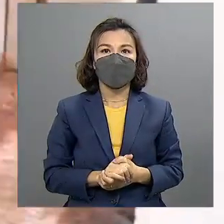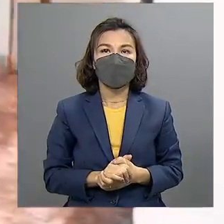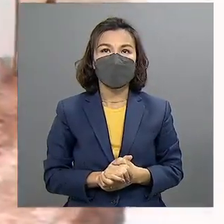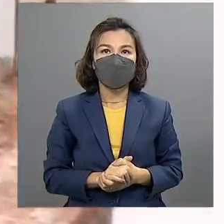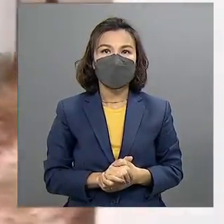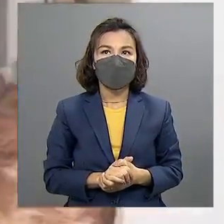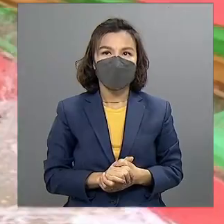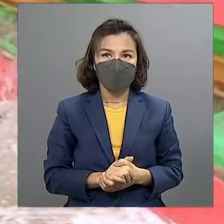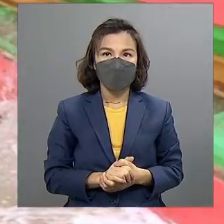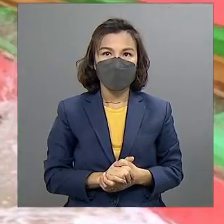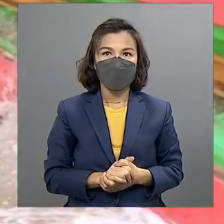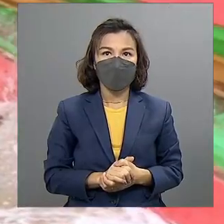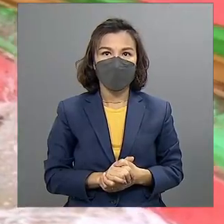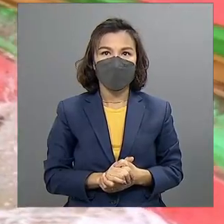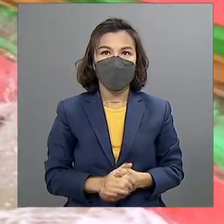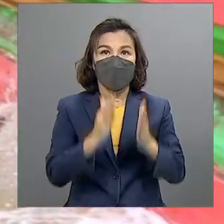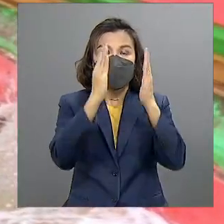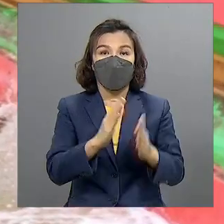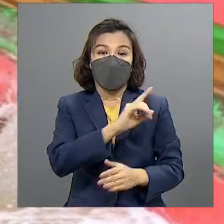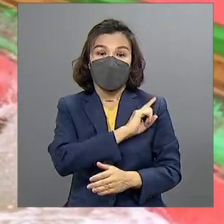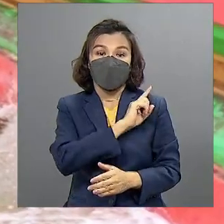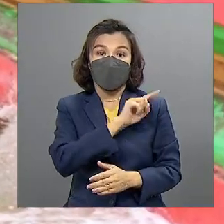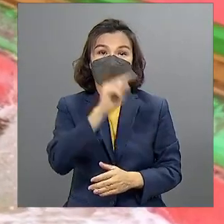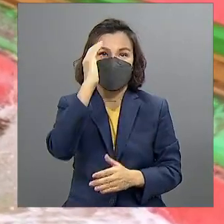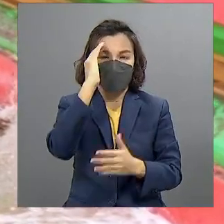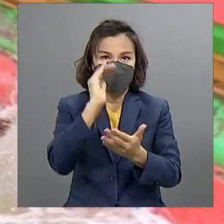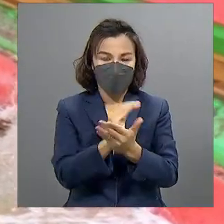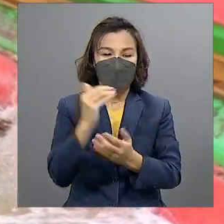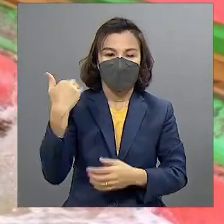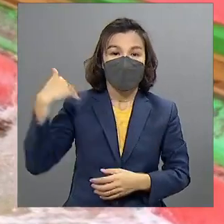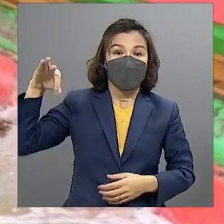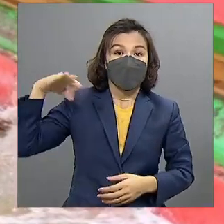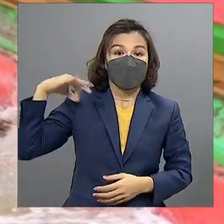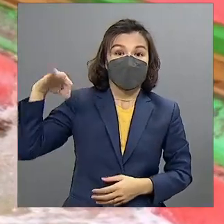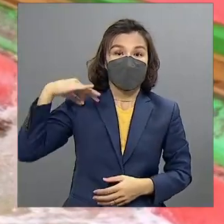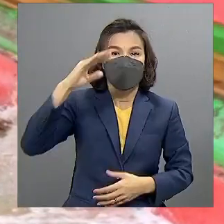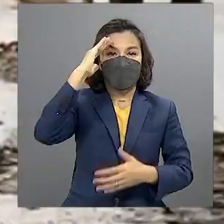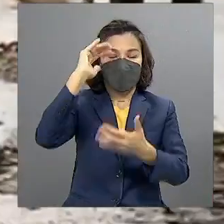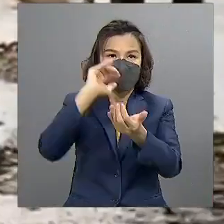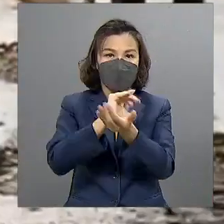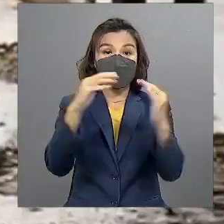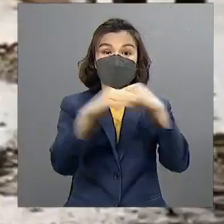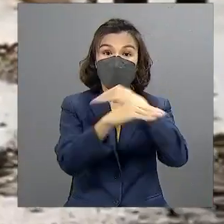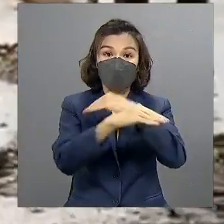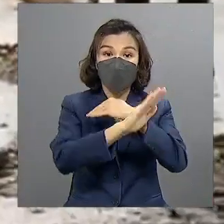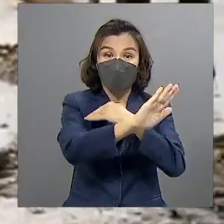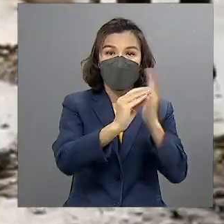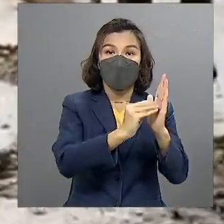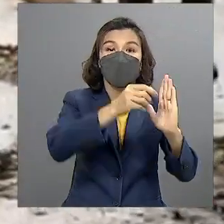ผู้บัญชาการตำรวจสอบสวนกลางจึงส่งจิตอาสาตำรวจทางหลวงนครราชสีมาบูรณาการร่วมกับจิตอาส